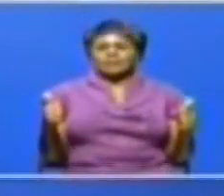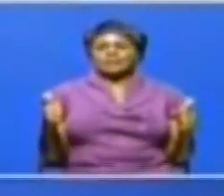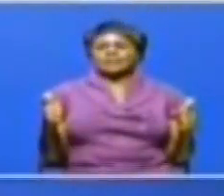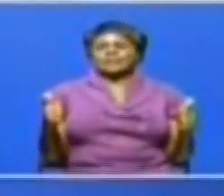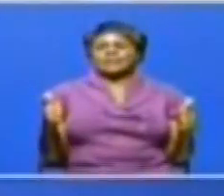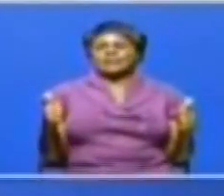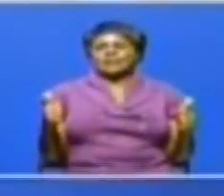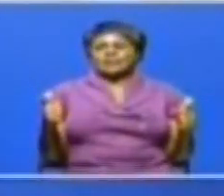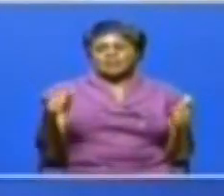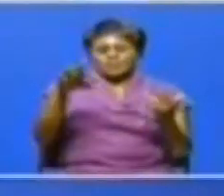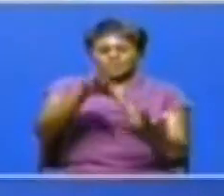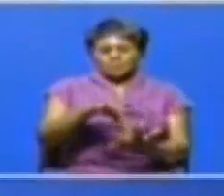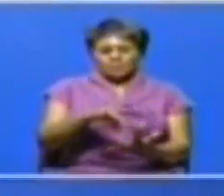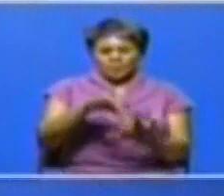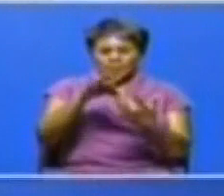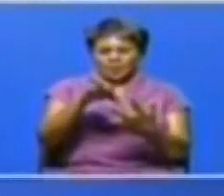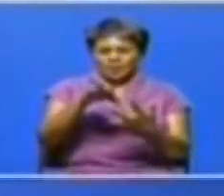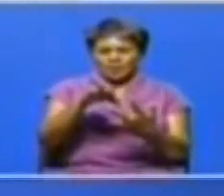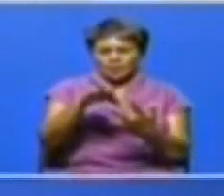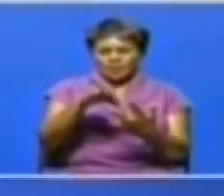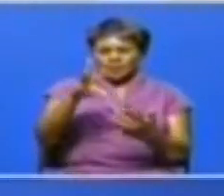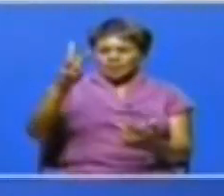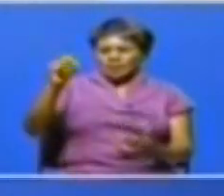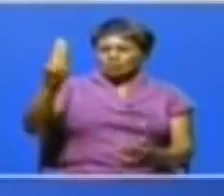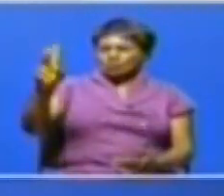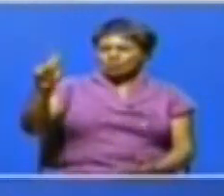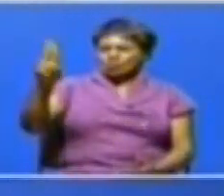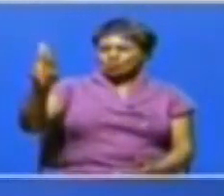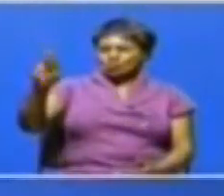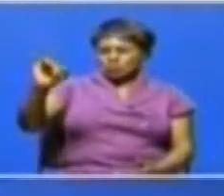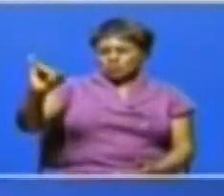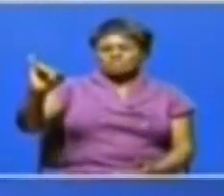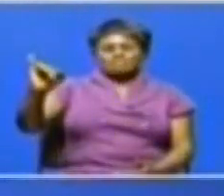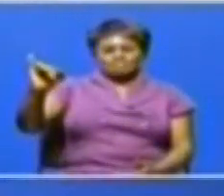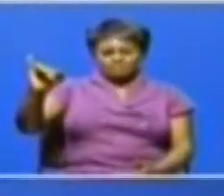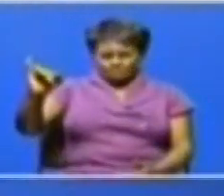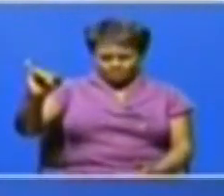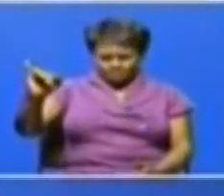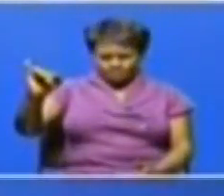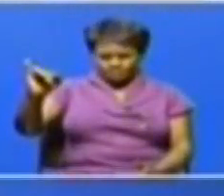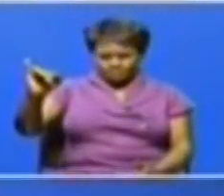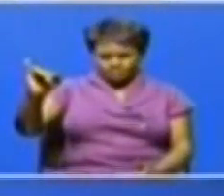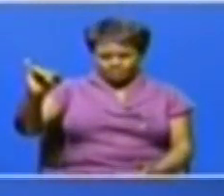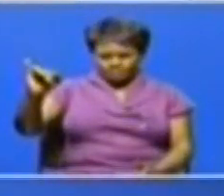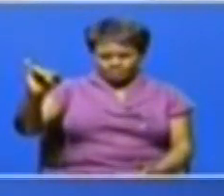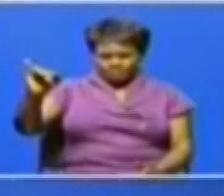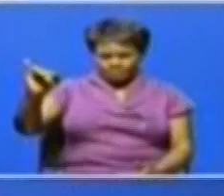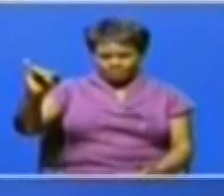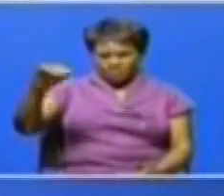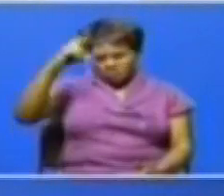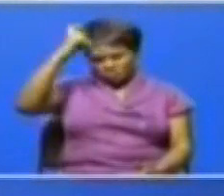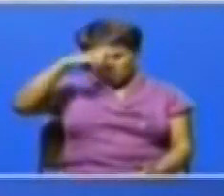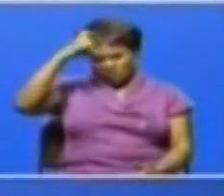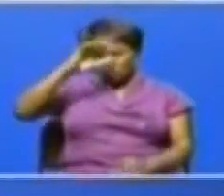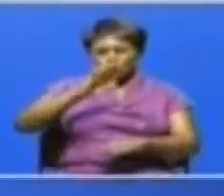Kwa kuchaguliwa kwa Justin Muturi kama spika, nafikiri jambo ambaye lilikuwa la maana sana